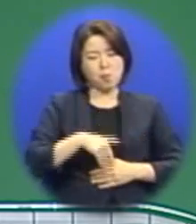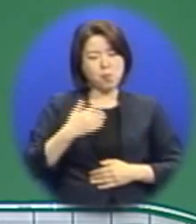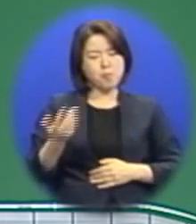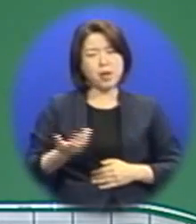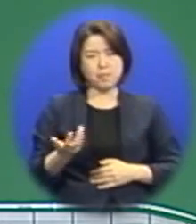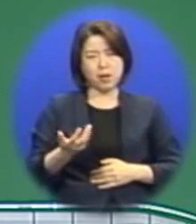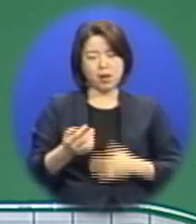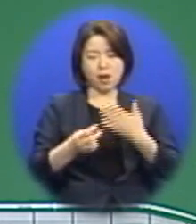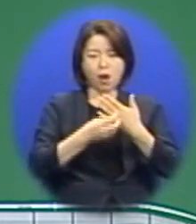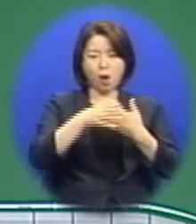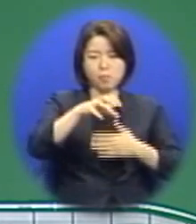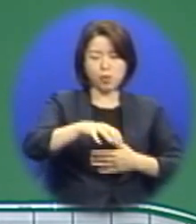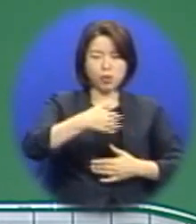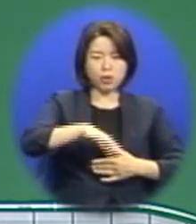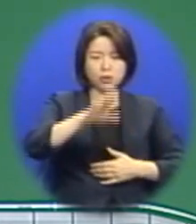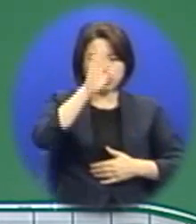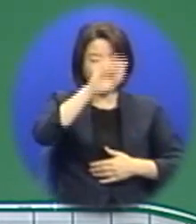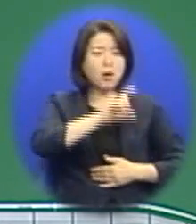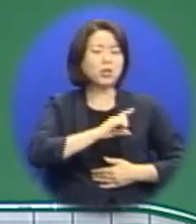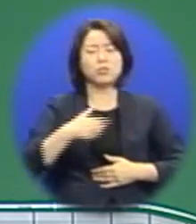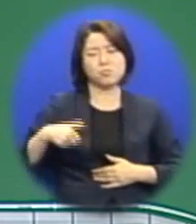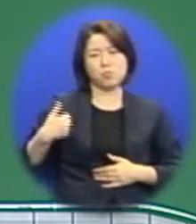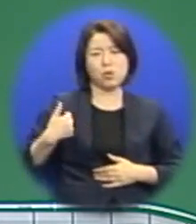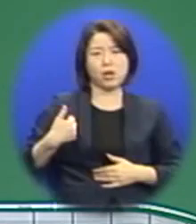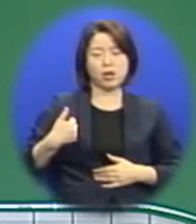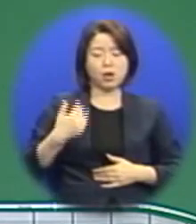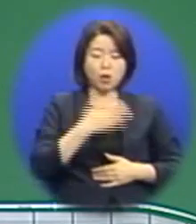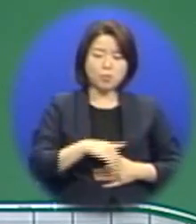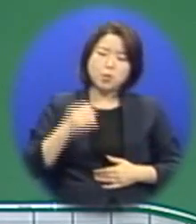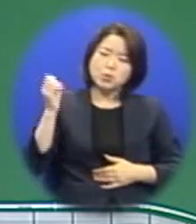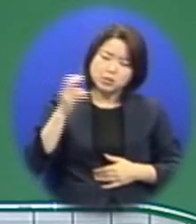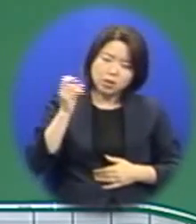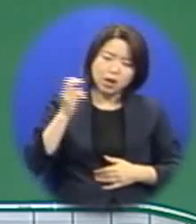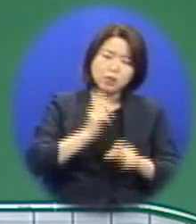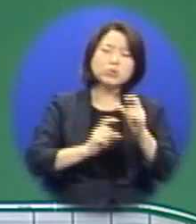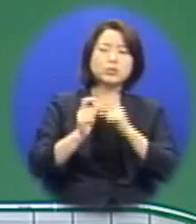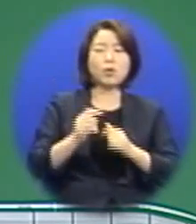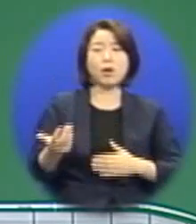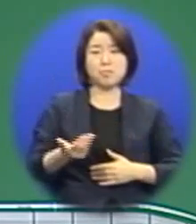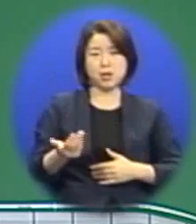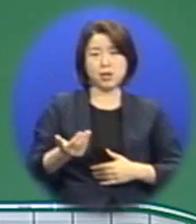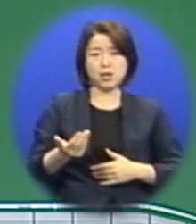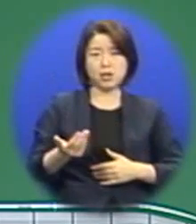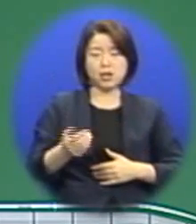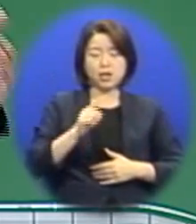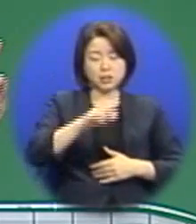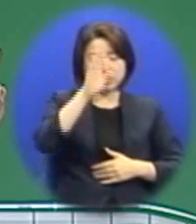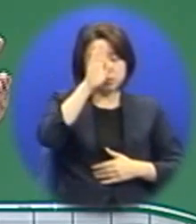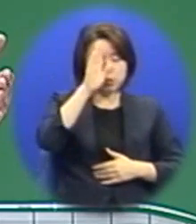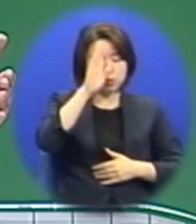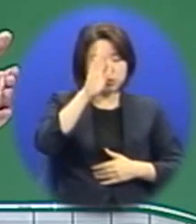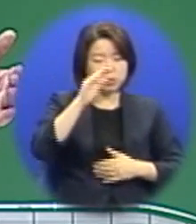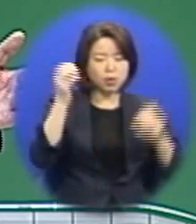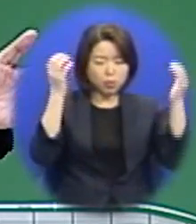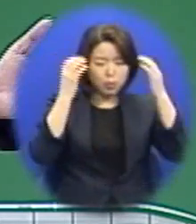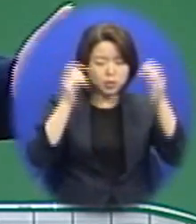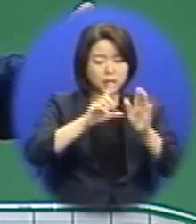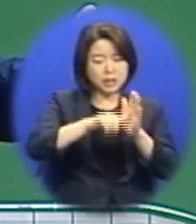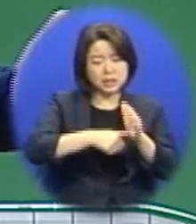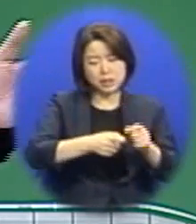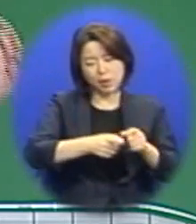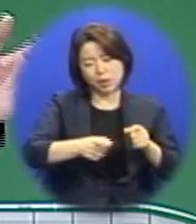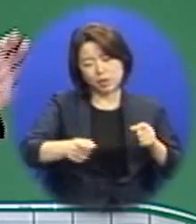병명도 잘 분명치 않고 몸은 자꾸 더 아파지고 그 병으로 고생하는 세월이 길어지면서